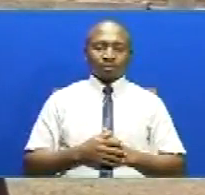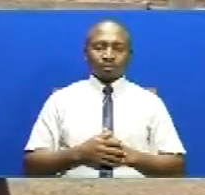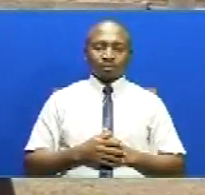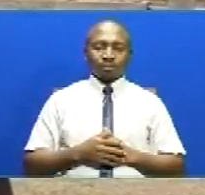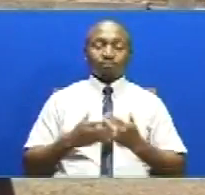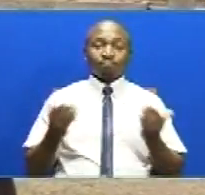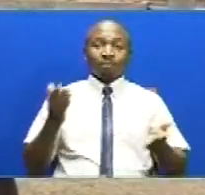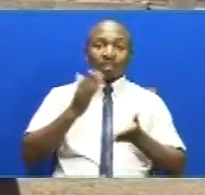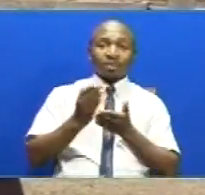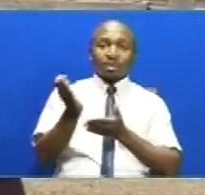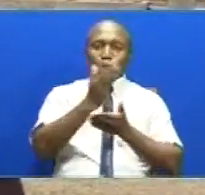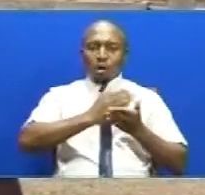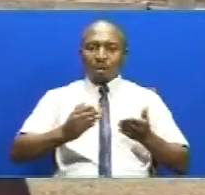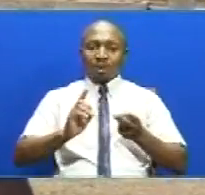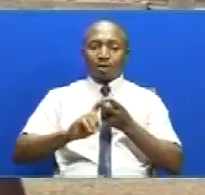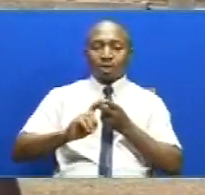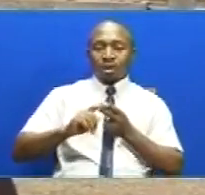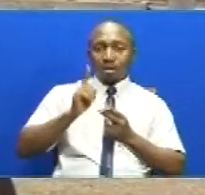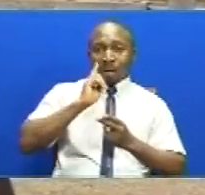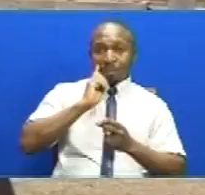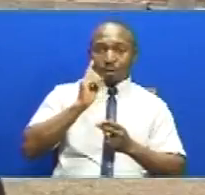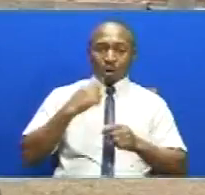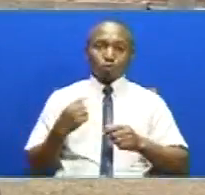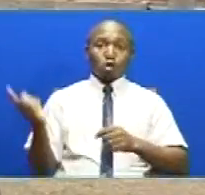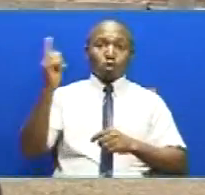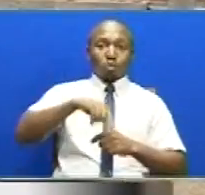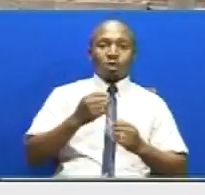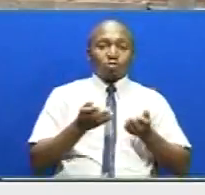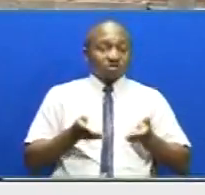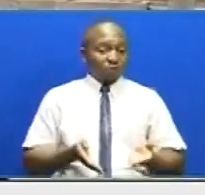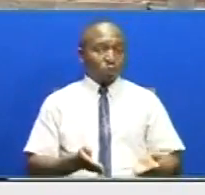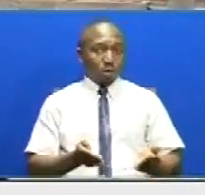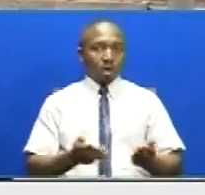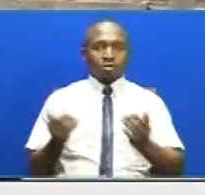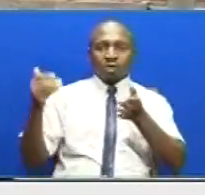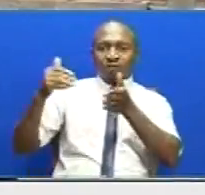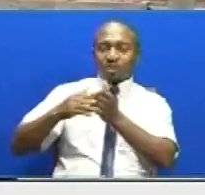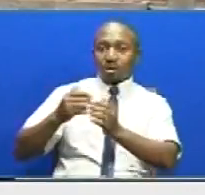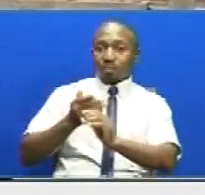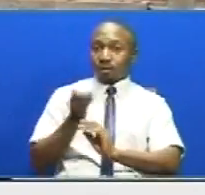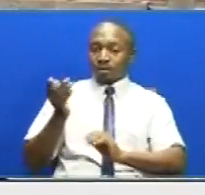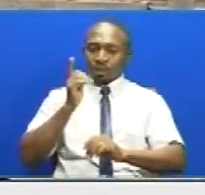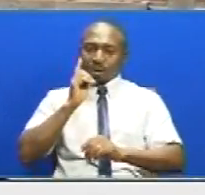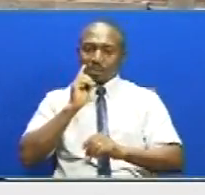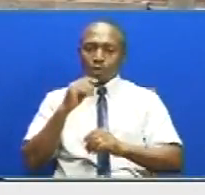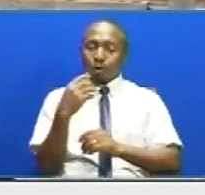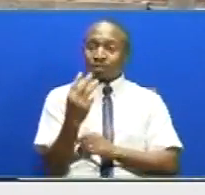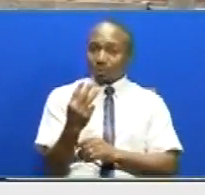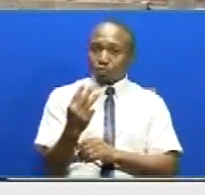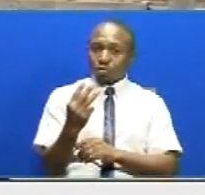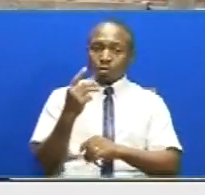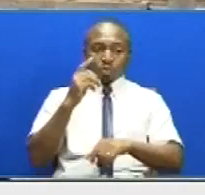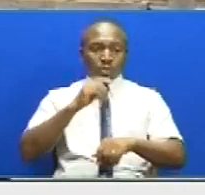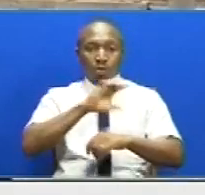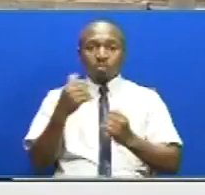Na hasa upande kina mama tunapokuja kujifungua, tunafika pengine kina mama watatu kwa wakati